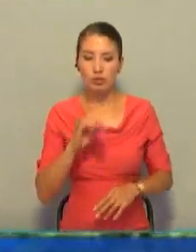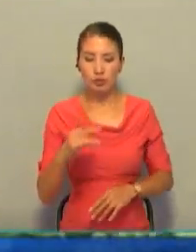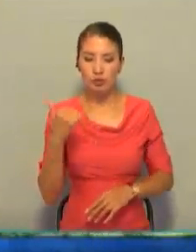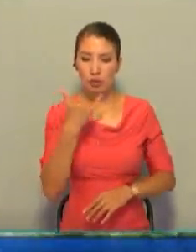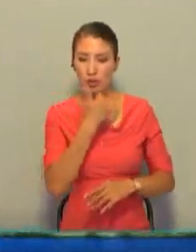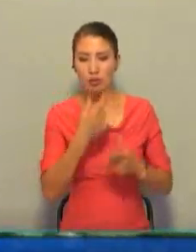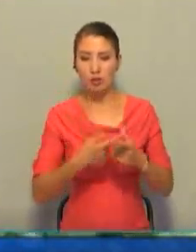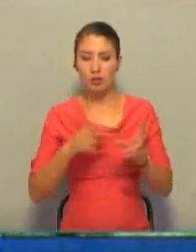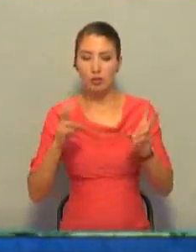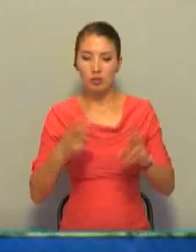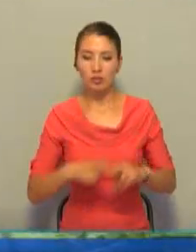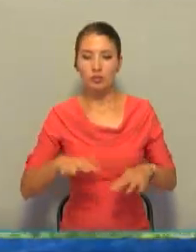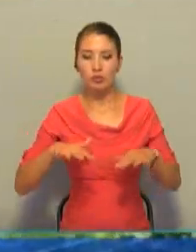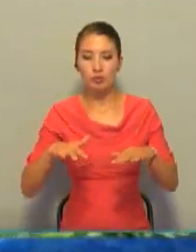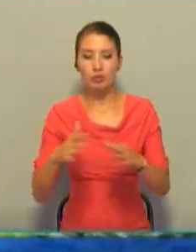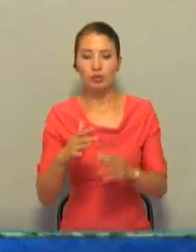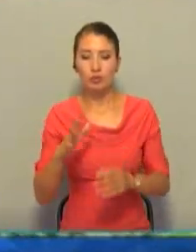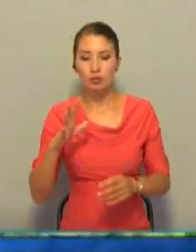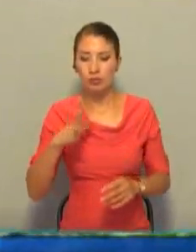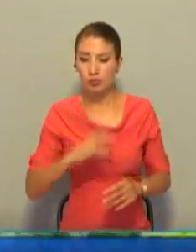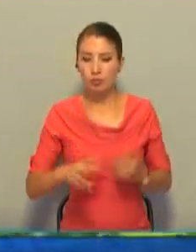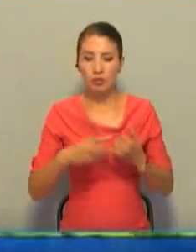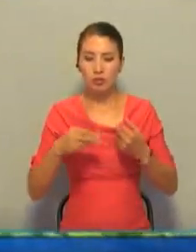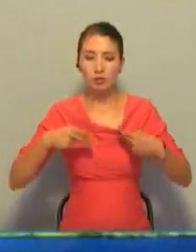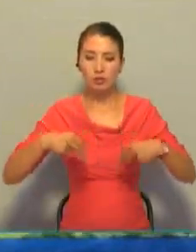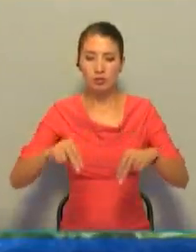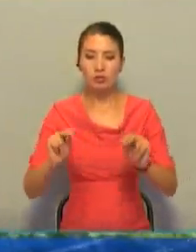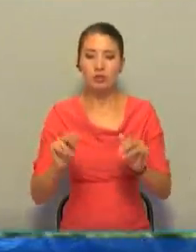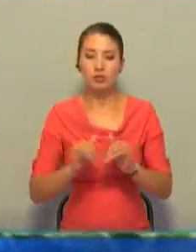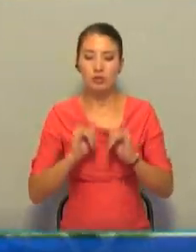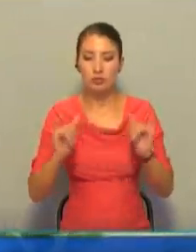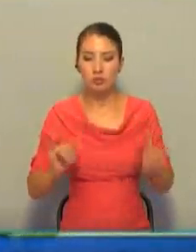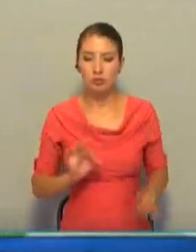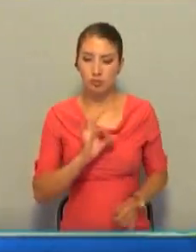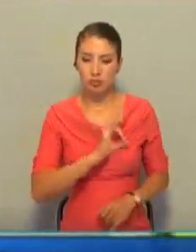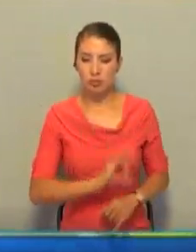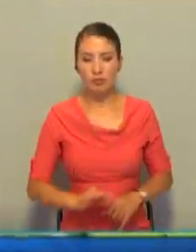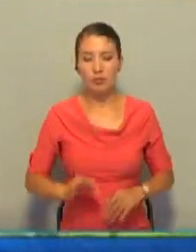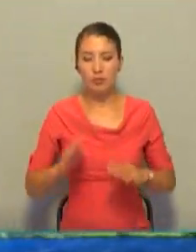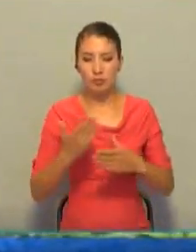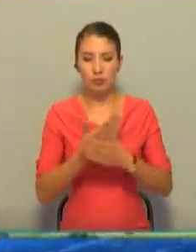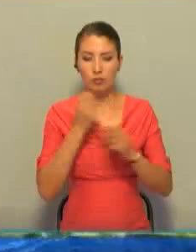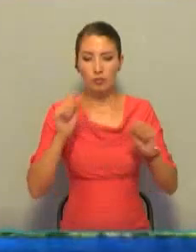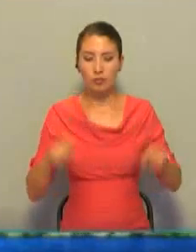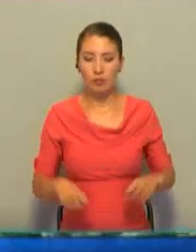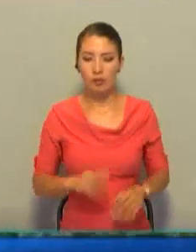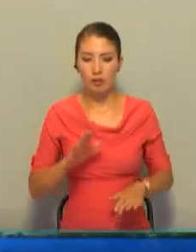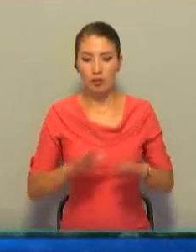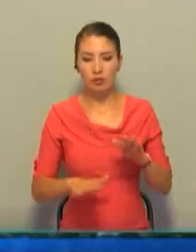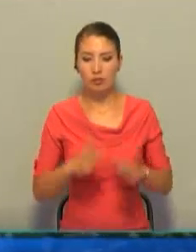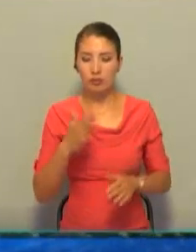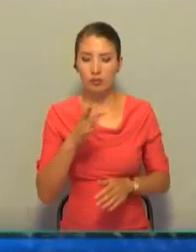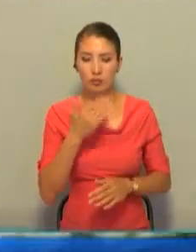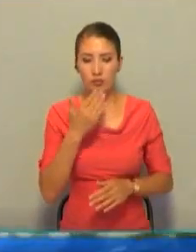дақылының ерекшелігі. Ауданның суару мүмкіншілігі болмаған жерлерде егін шаруашылығын тиімді пайдалануға оң ықпал етеді. Салмағы көп, кейбірі